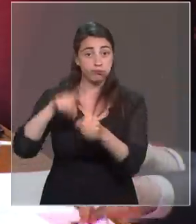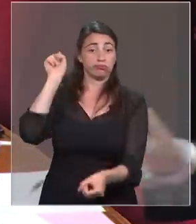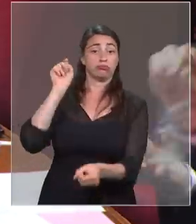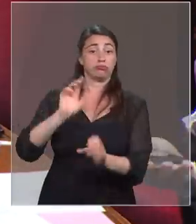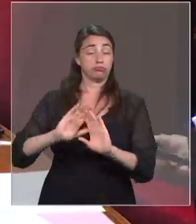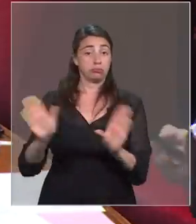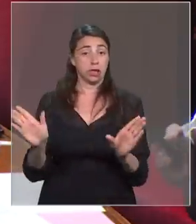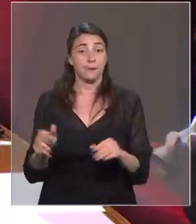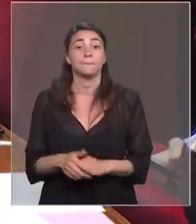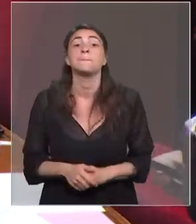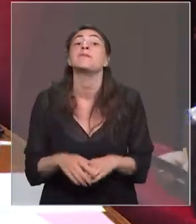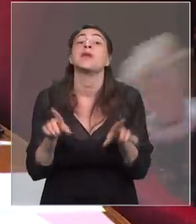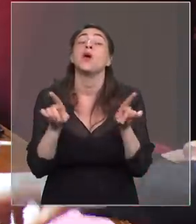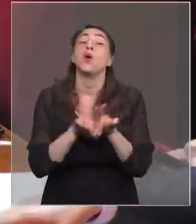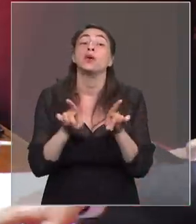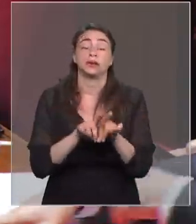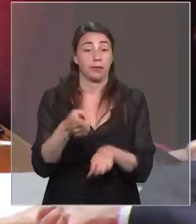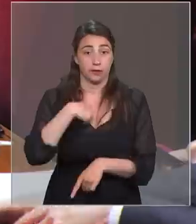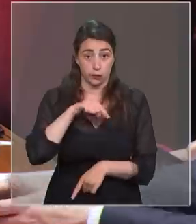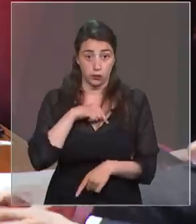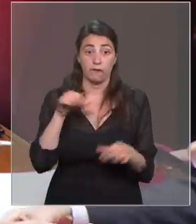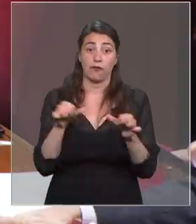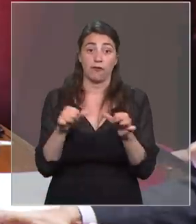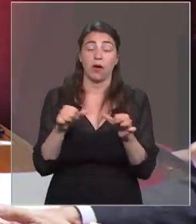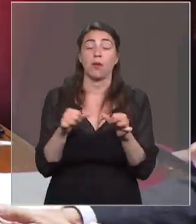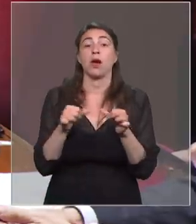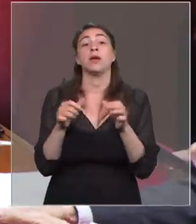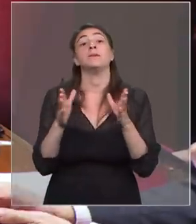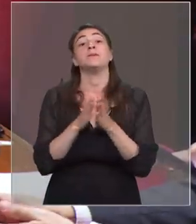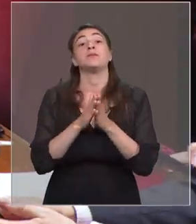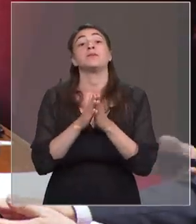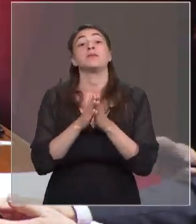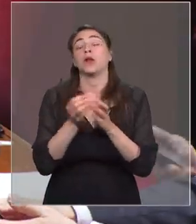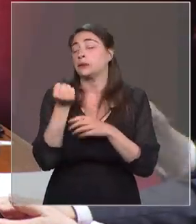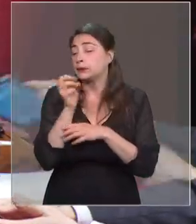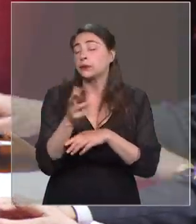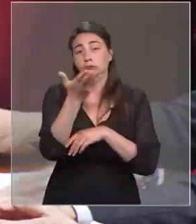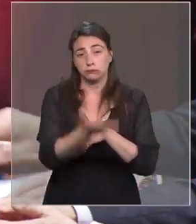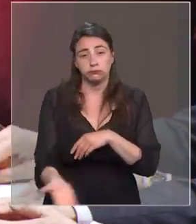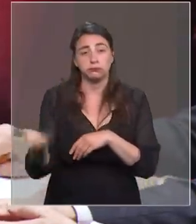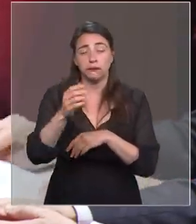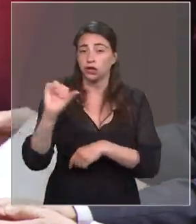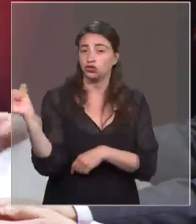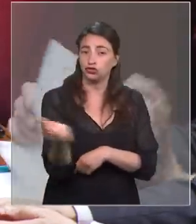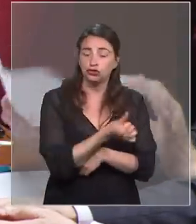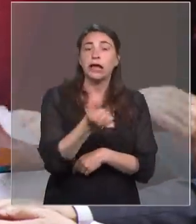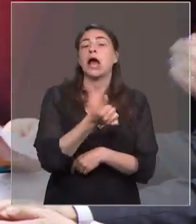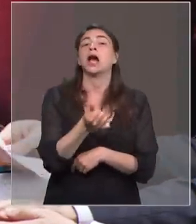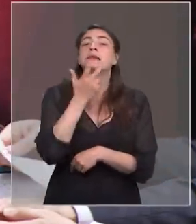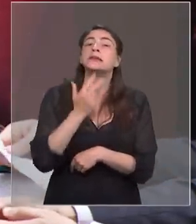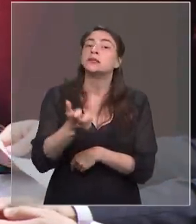et par ailleurs, nous partageons aussi le souhait de pouvoir assurer que chaque bénéficiaire de sa carte, d'une carte vitale